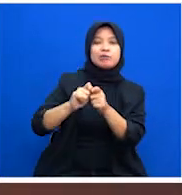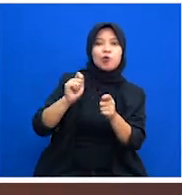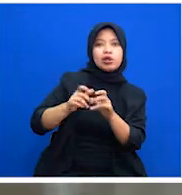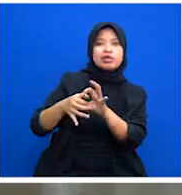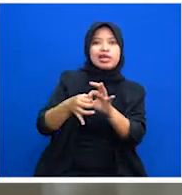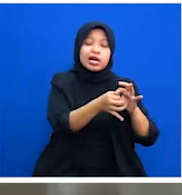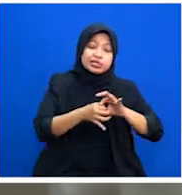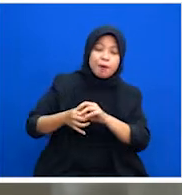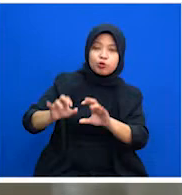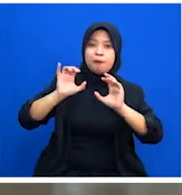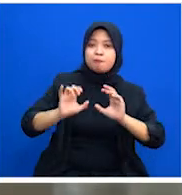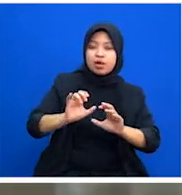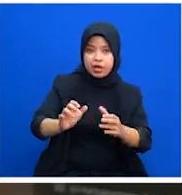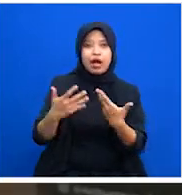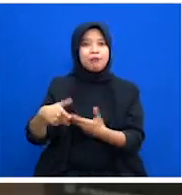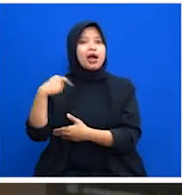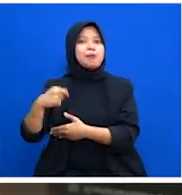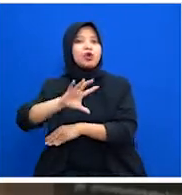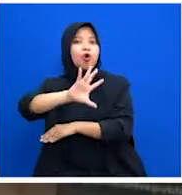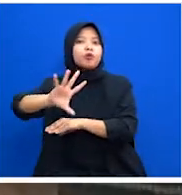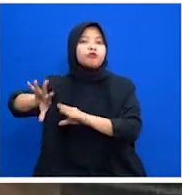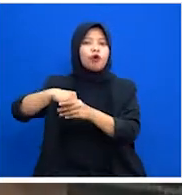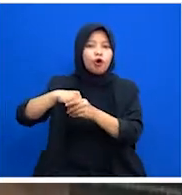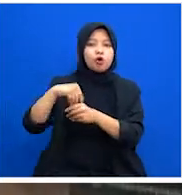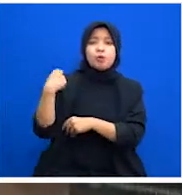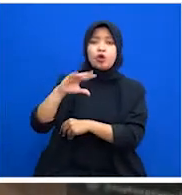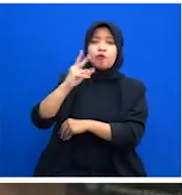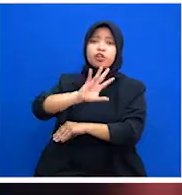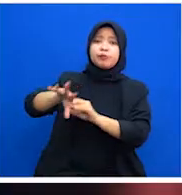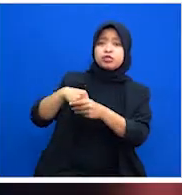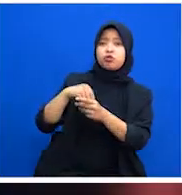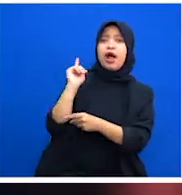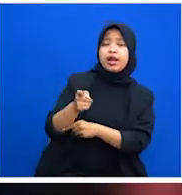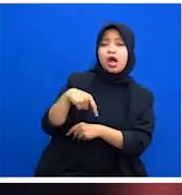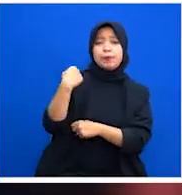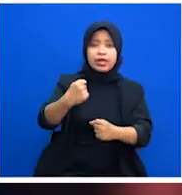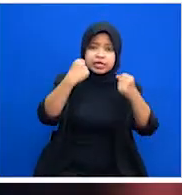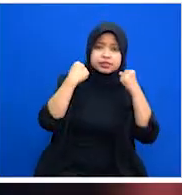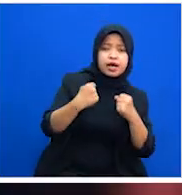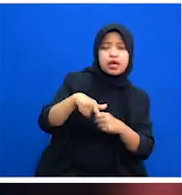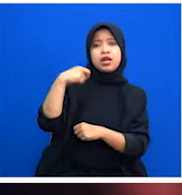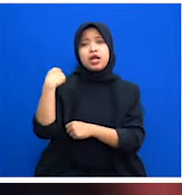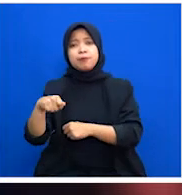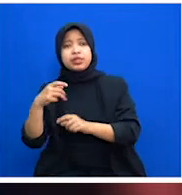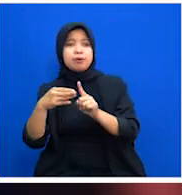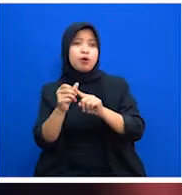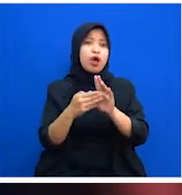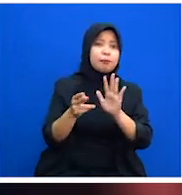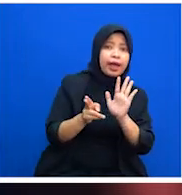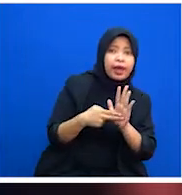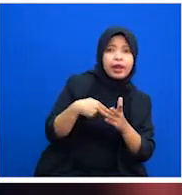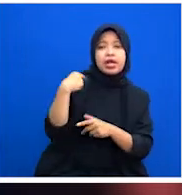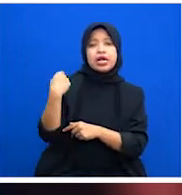atas kerjasama banyak pihak termasuk Kementerian komunikasi dan informasi Kementerian Kesehatan Kementerian BUMN